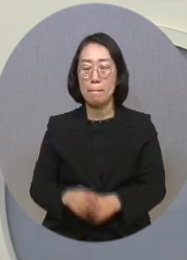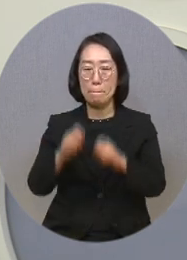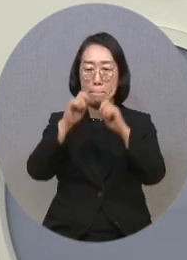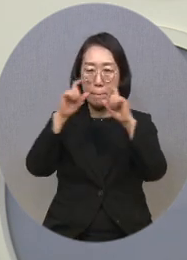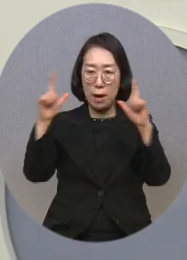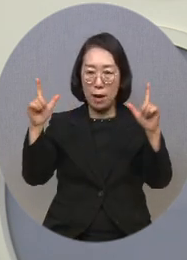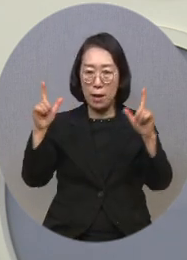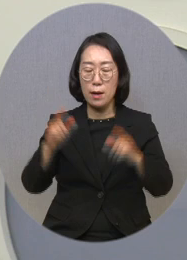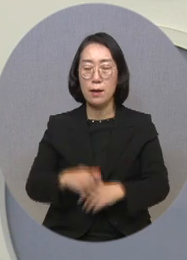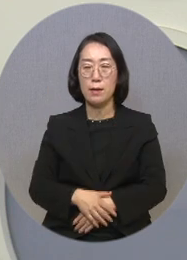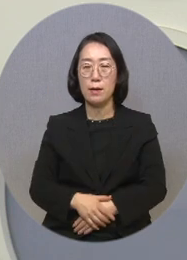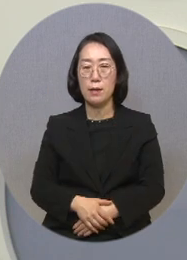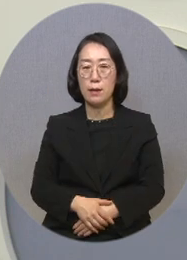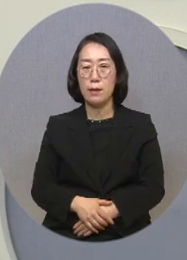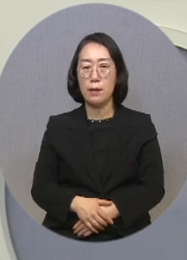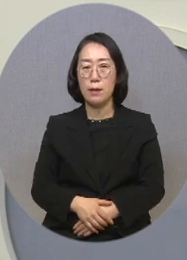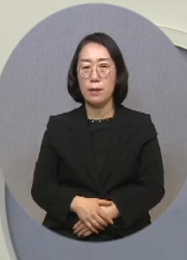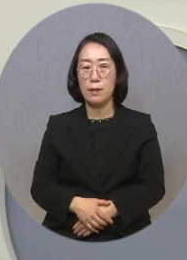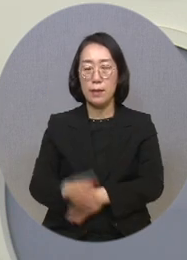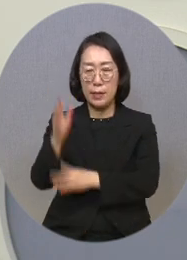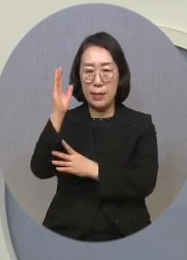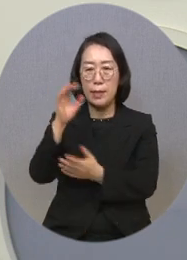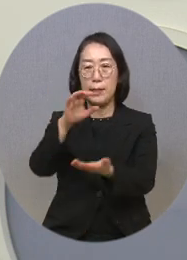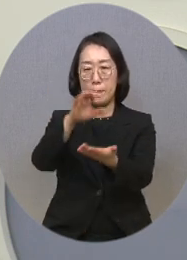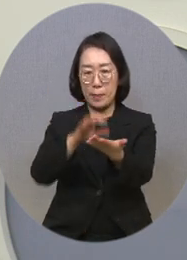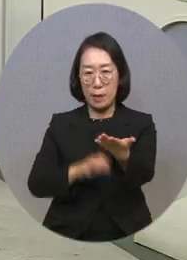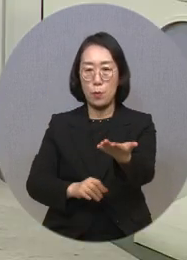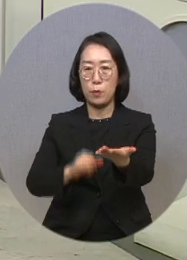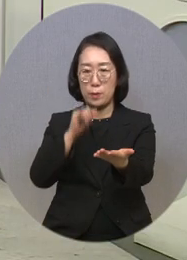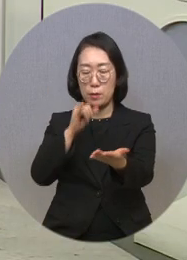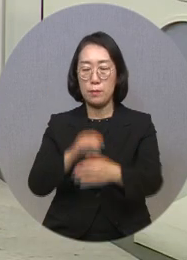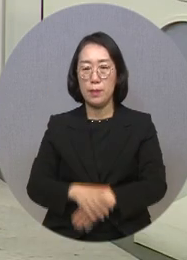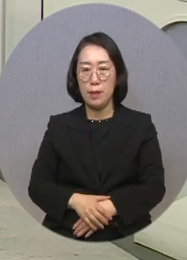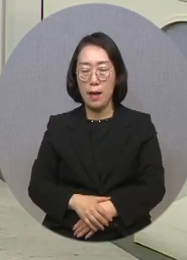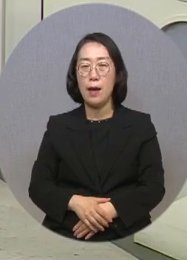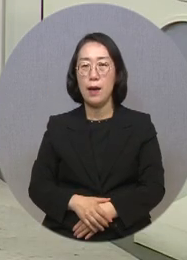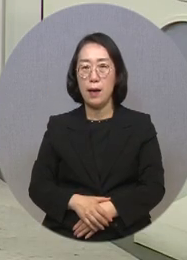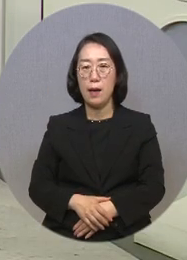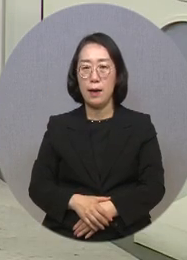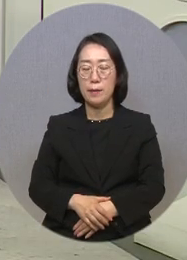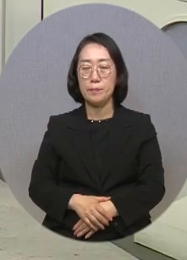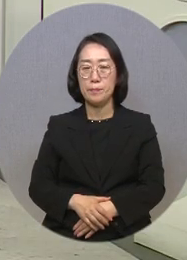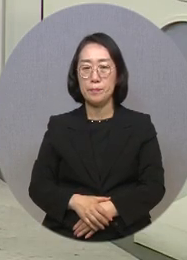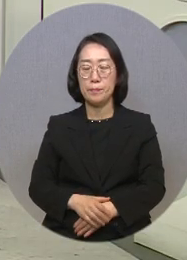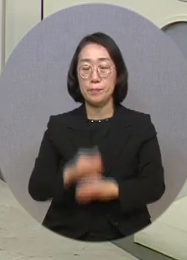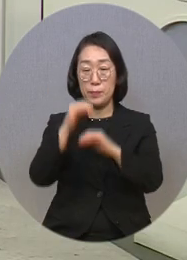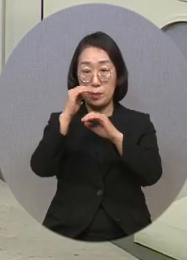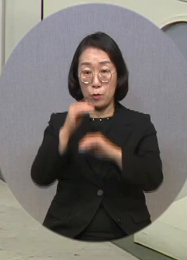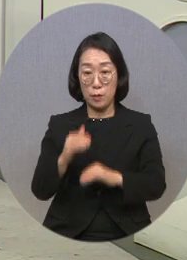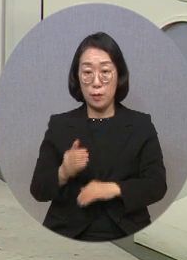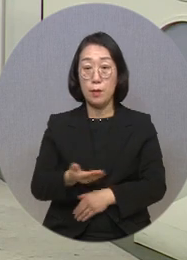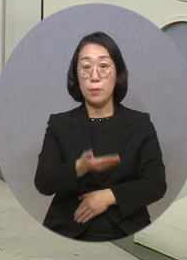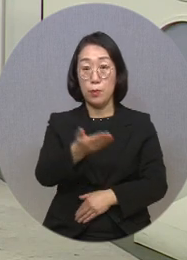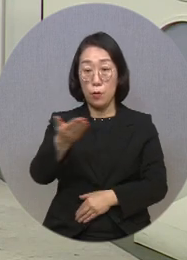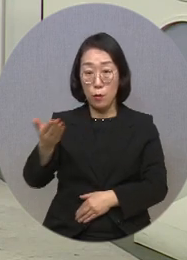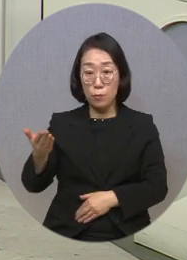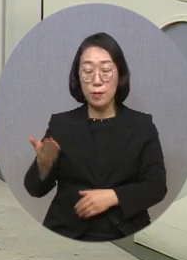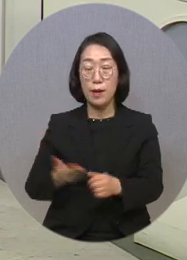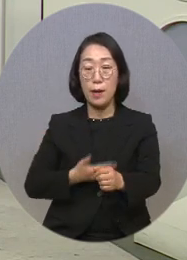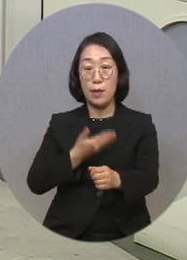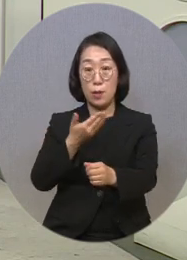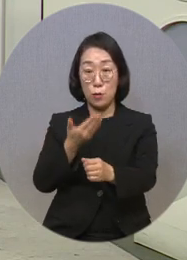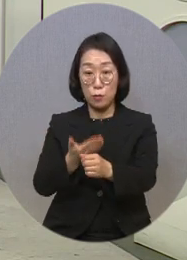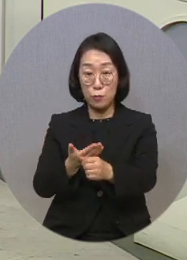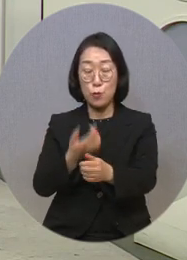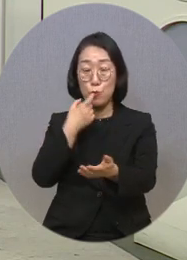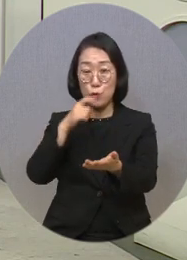깨달음을 얻어가지고 그런 얘기를 하게 됐습니다. 그러니까 다시 정리를 해서 시청자 여러분께